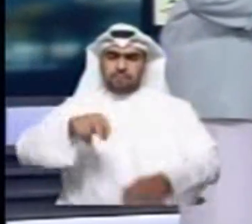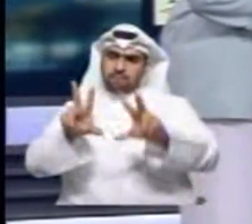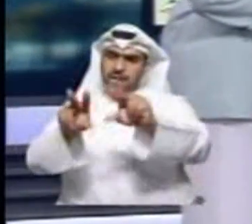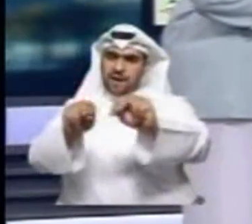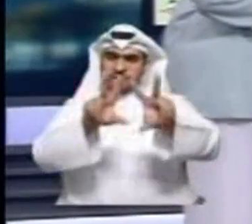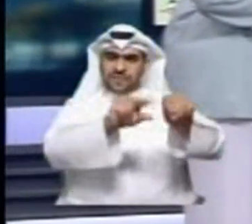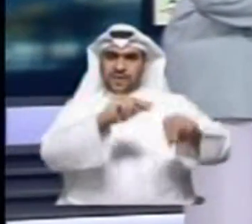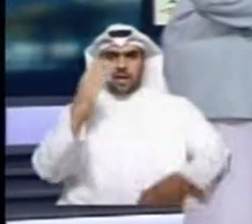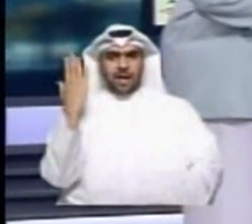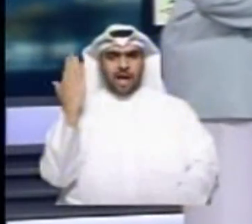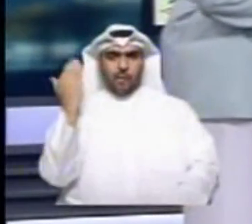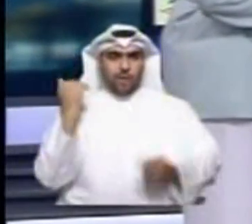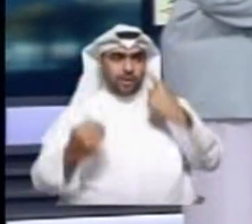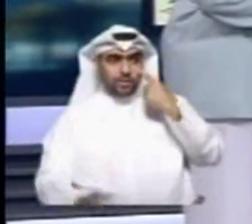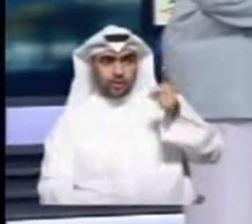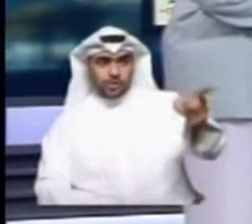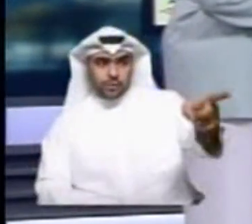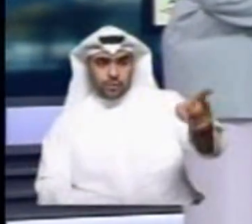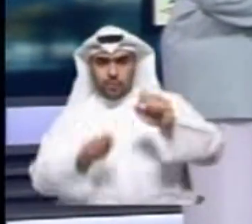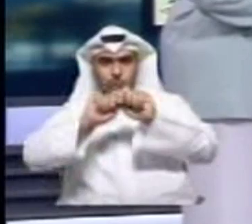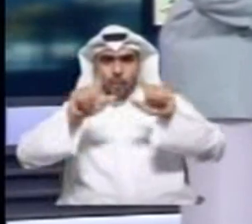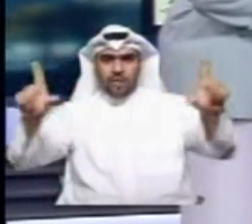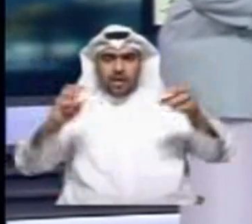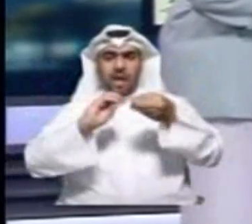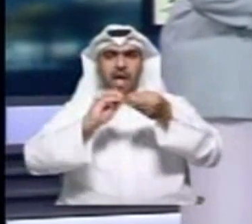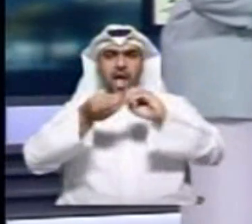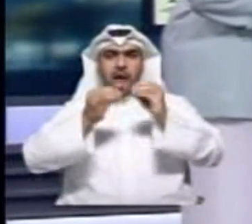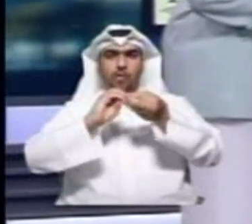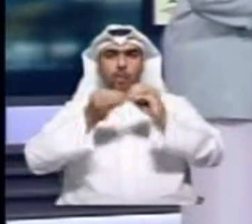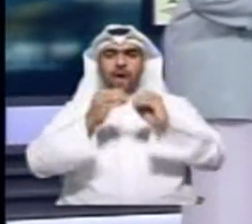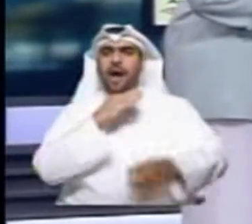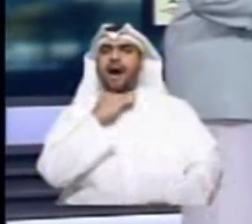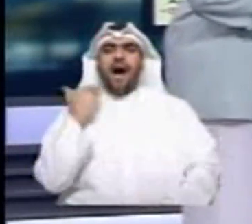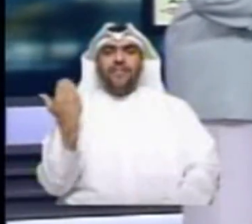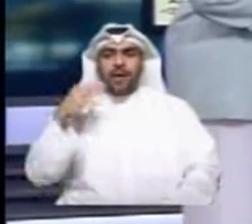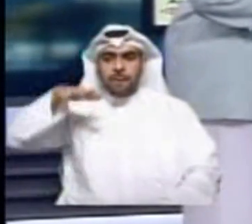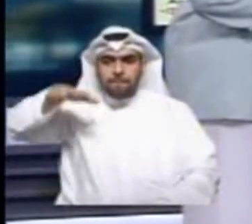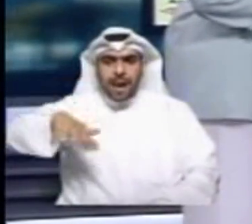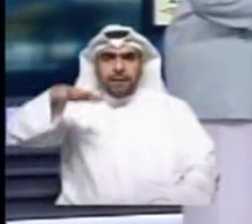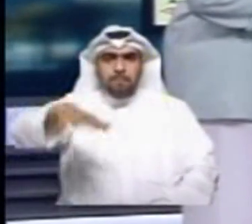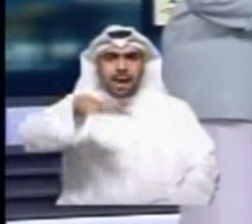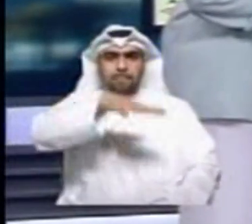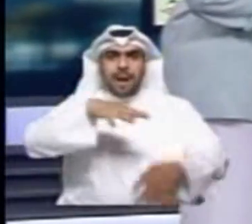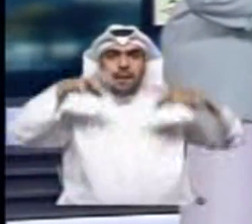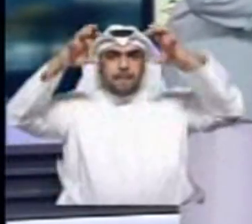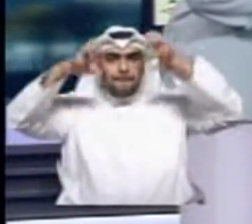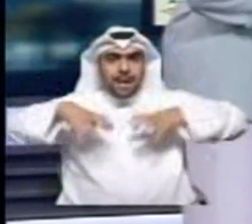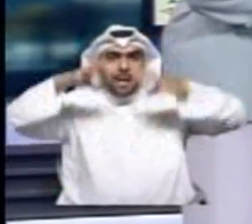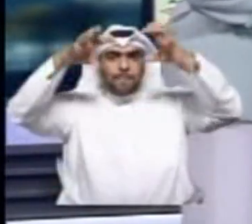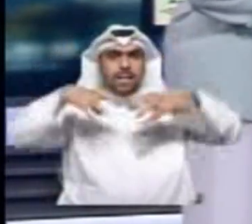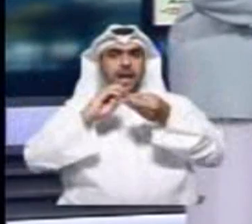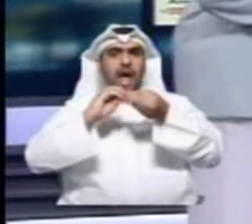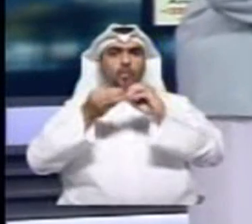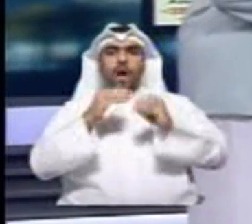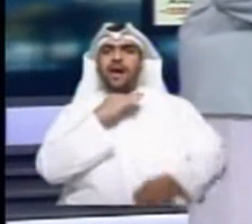أقل، وهذه راح يبين بالنسبة للنموذج الأمريكي وبالنسبة للنموذج الأوروبي. وطبعا إن شاء الله إحنا بعد راح